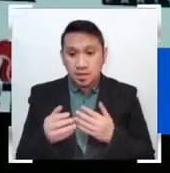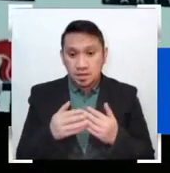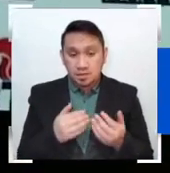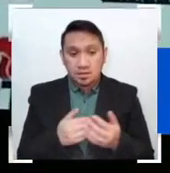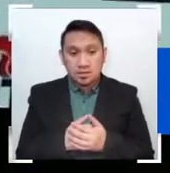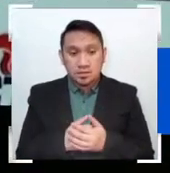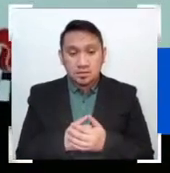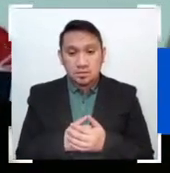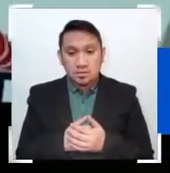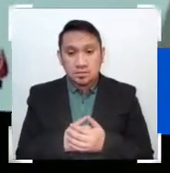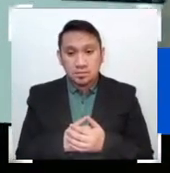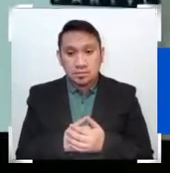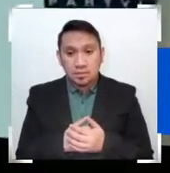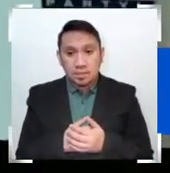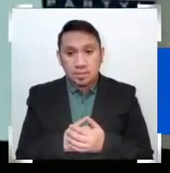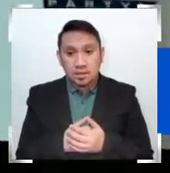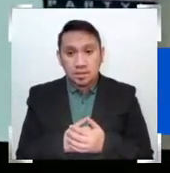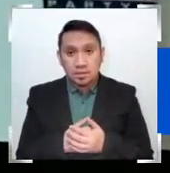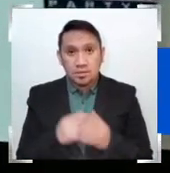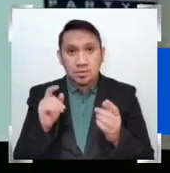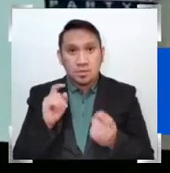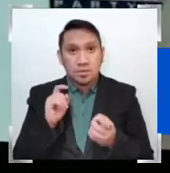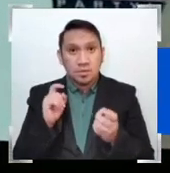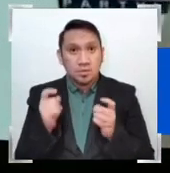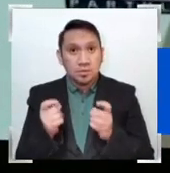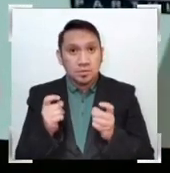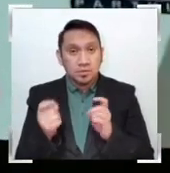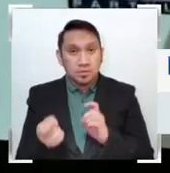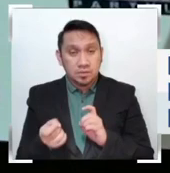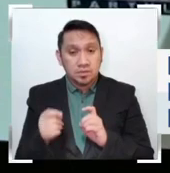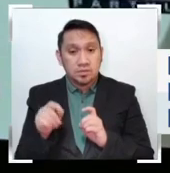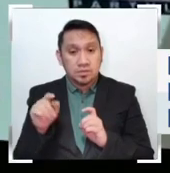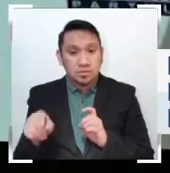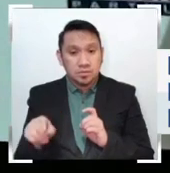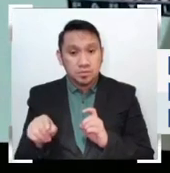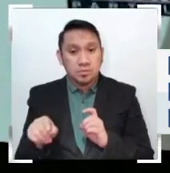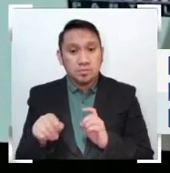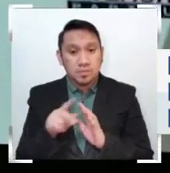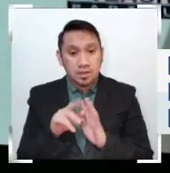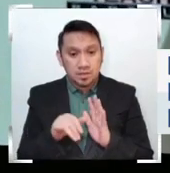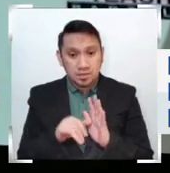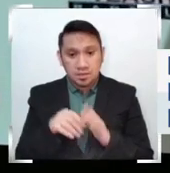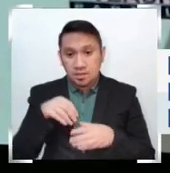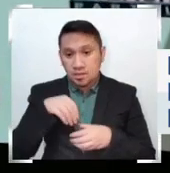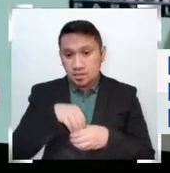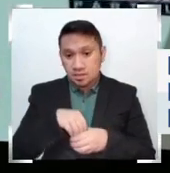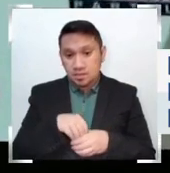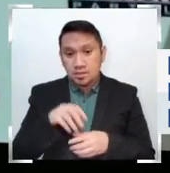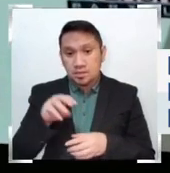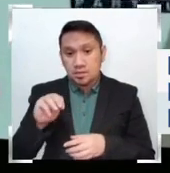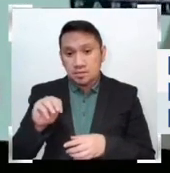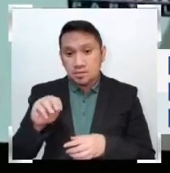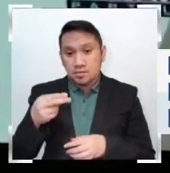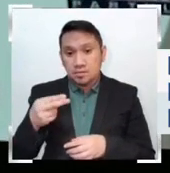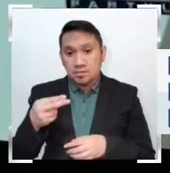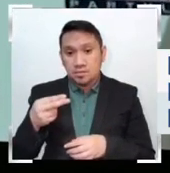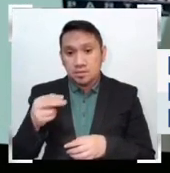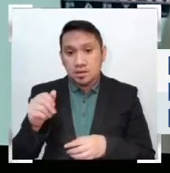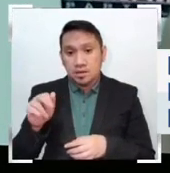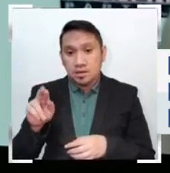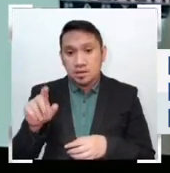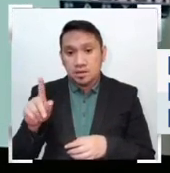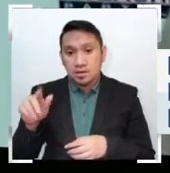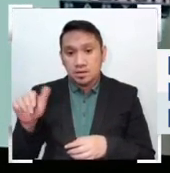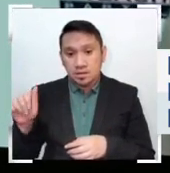at bagubaguhin yung mga provision na nasa Maharlika Investment Fund Bill, nananatili